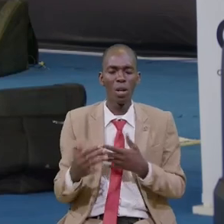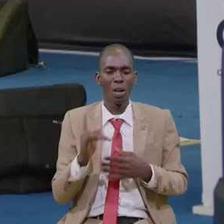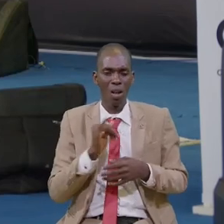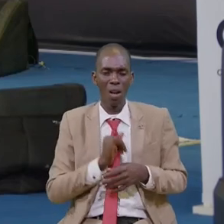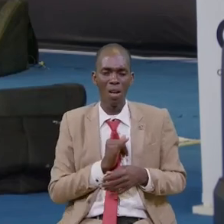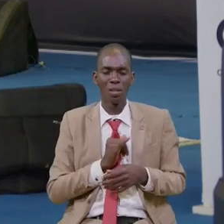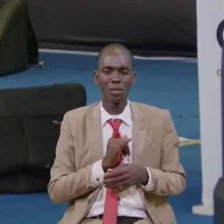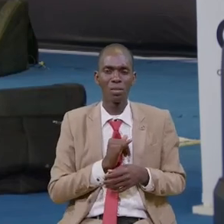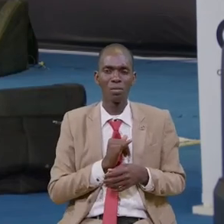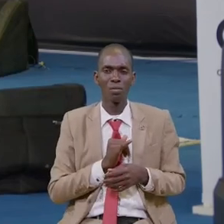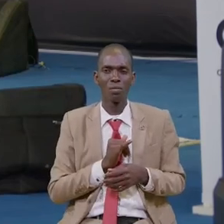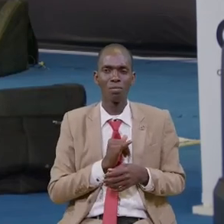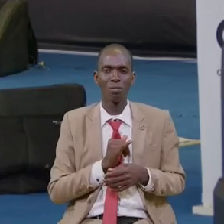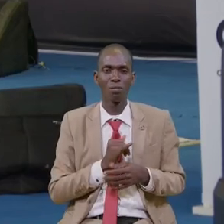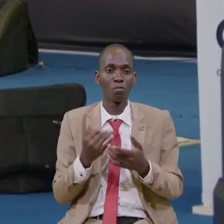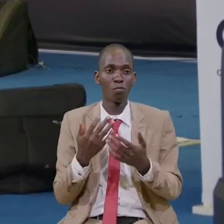Mon bus vient.